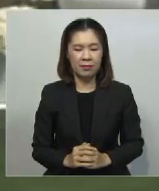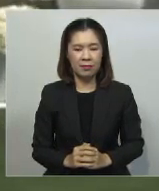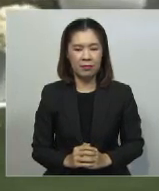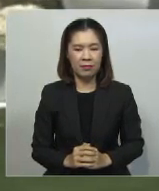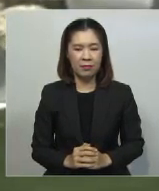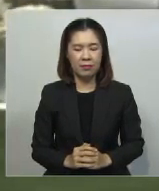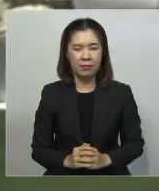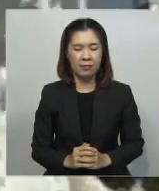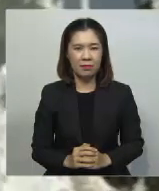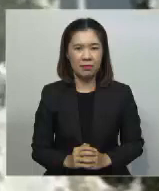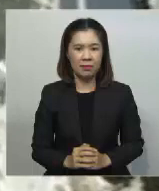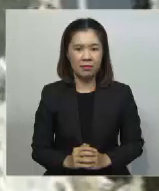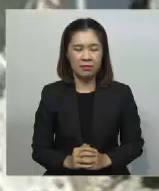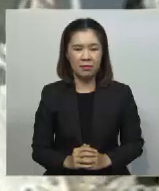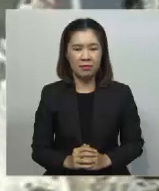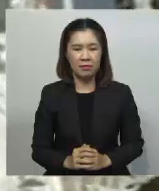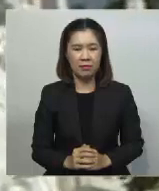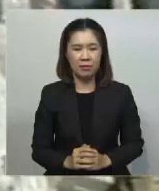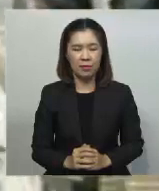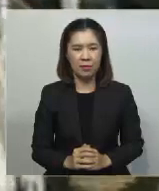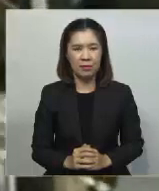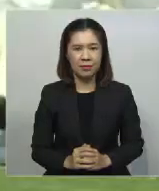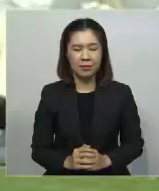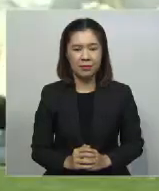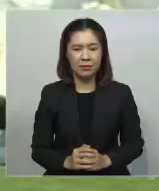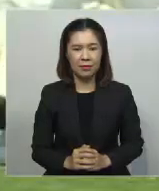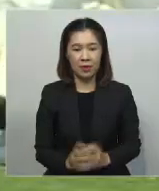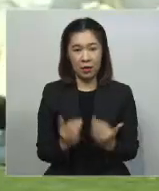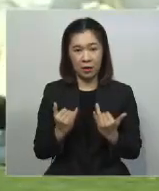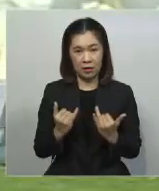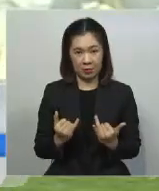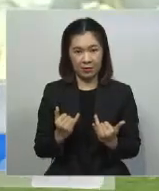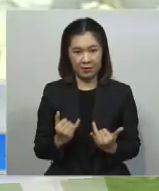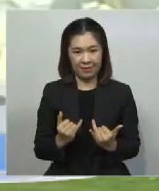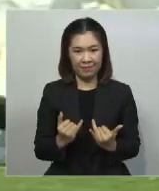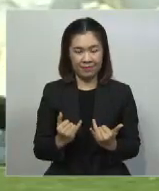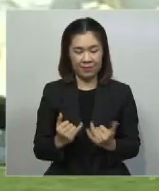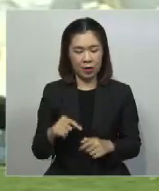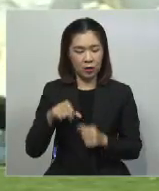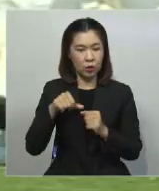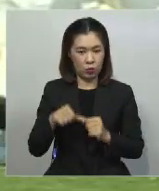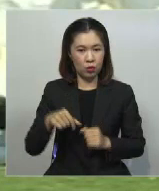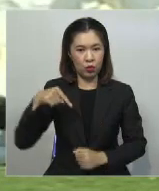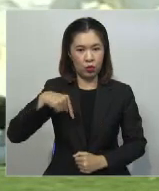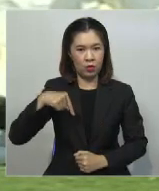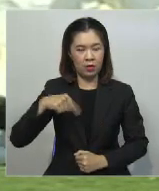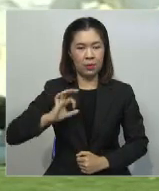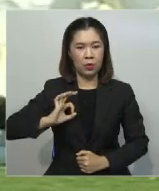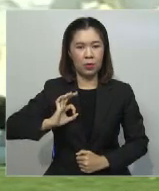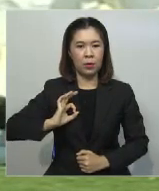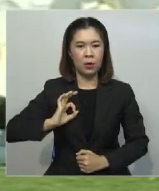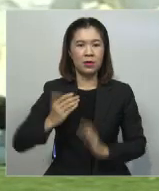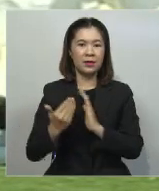ะเดินทางไปยังท่าอากาศของท่านนายกรัฐมนตรี ค่ะขณะนี้นะคะที่เมนลอยชั่วคราวด้านหลังพุทธมณฑลอีสานค่ะ